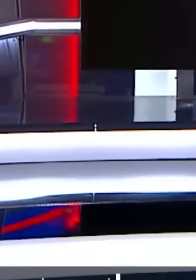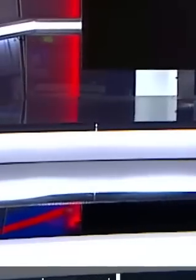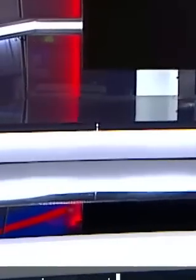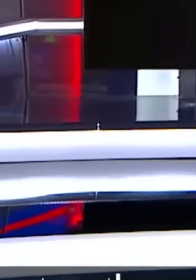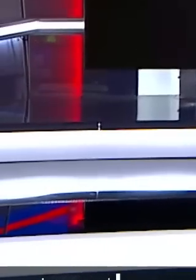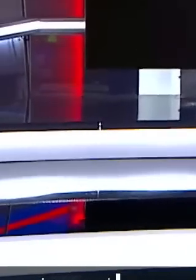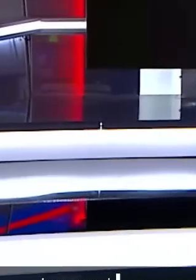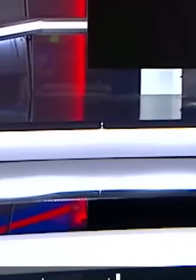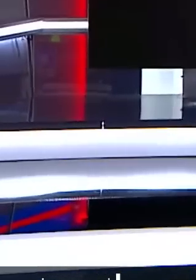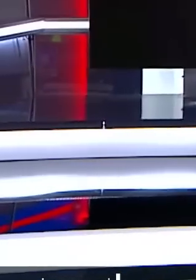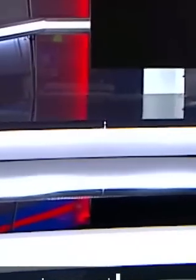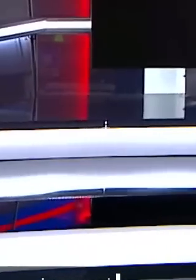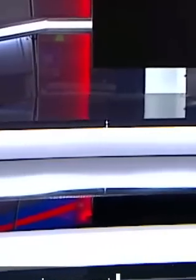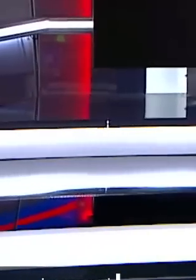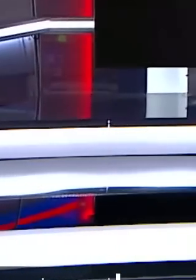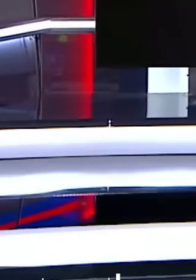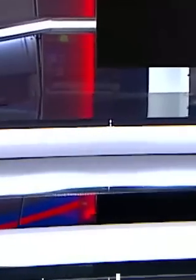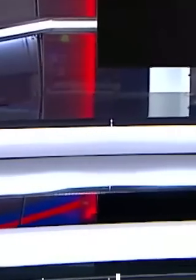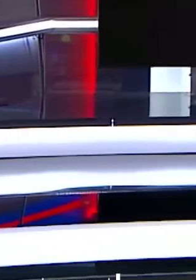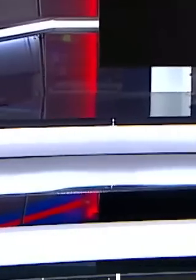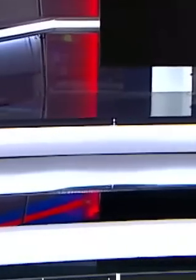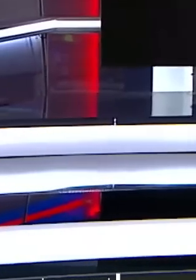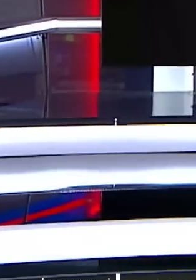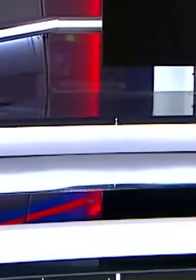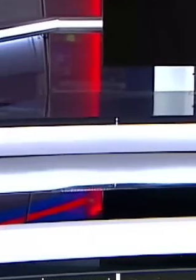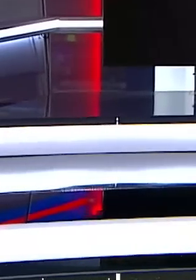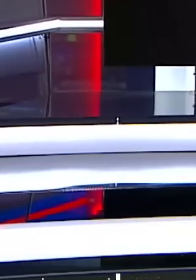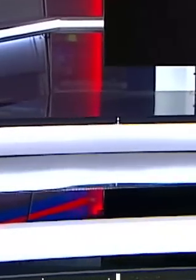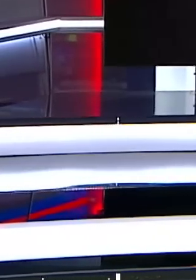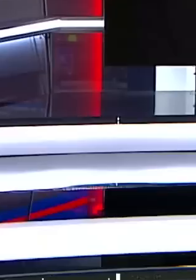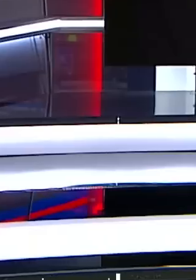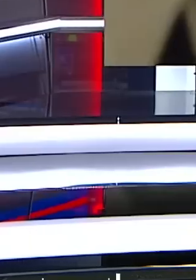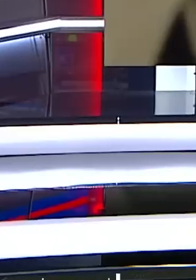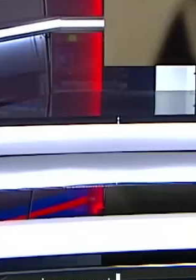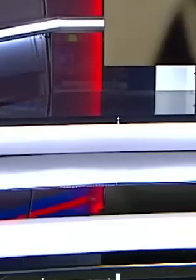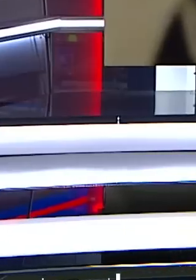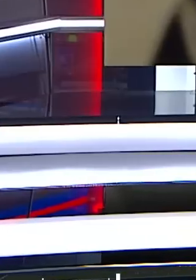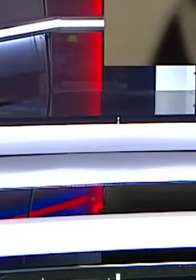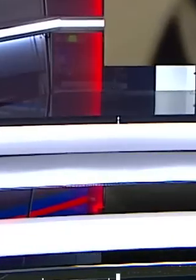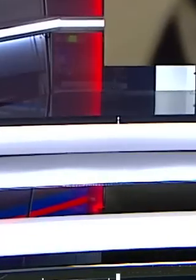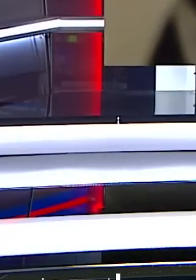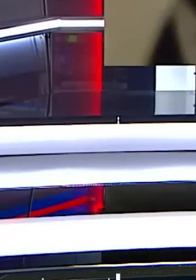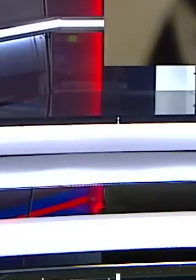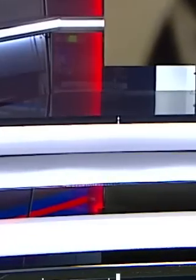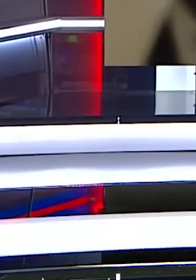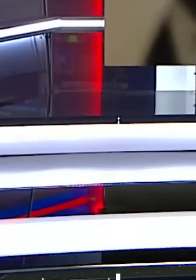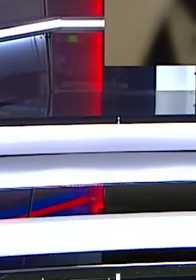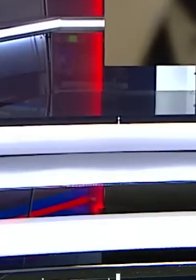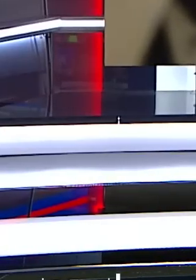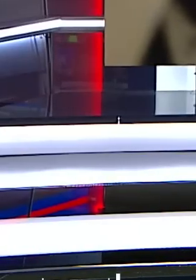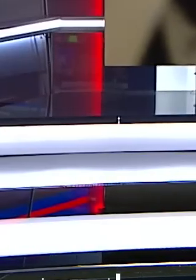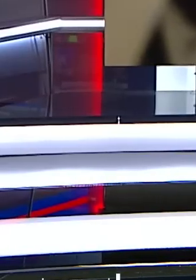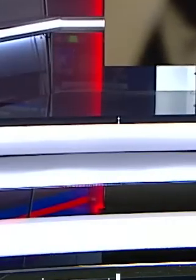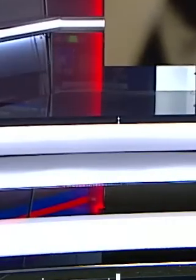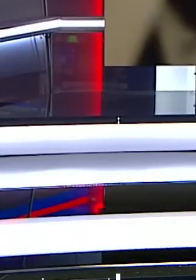כקהילה מושלמת. אז רק עכשיו, לאחר מותו של הרב, ילדי הקהילה שיצאו ממנה בבגרותם מעזים לדבר על תרבות